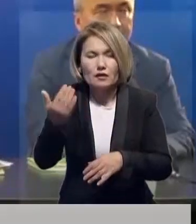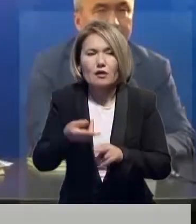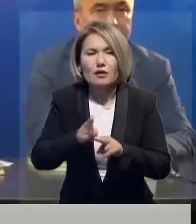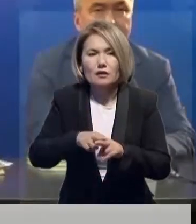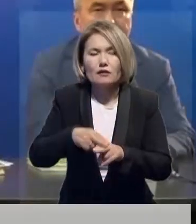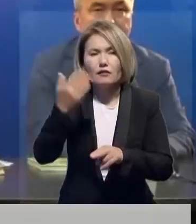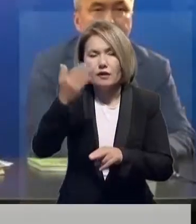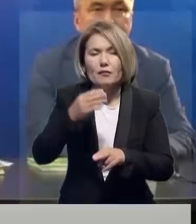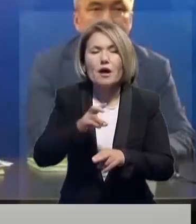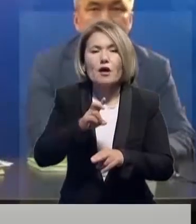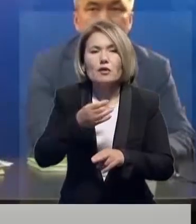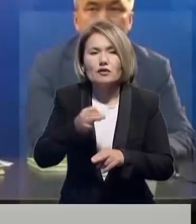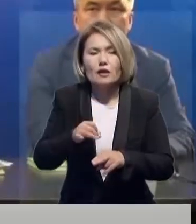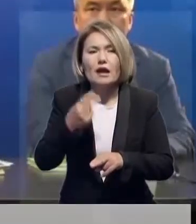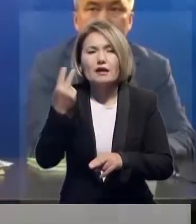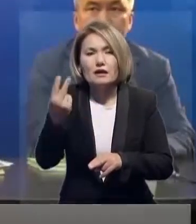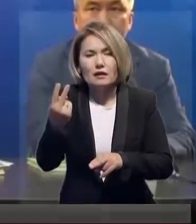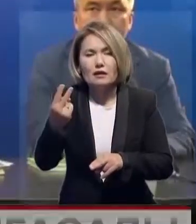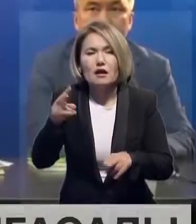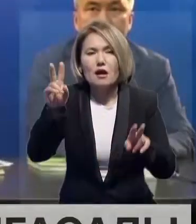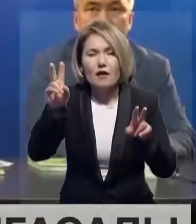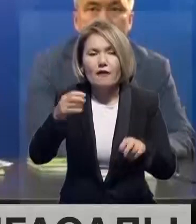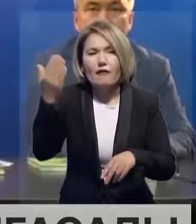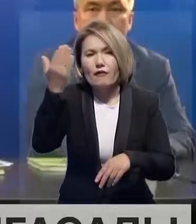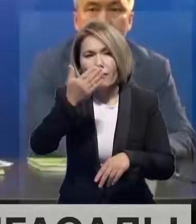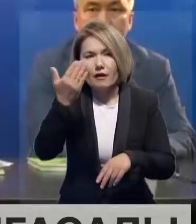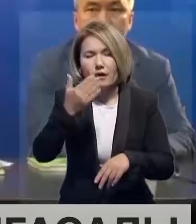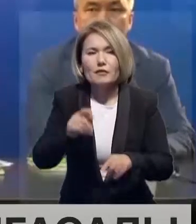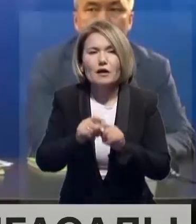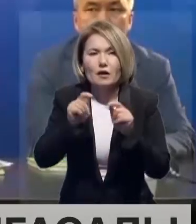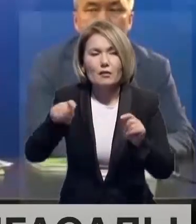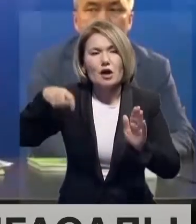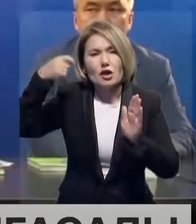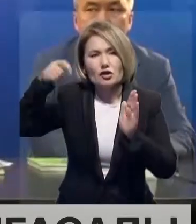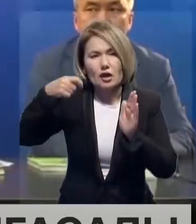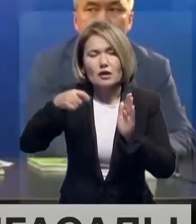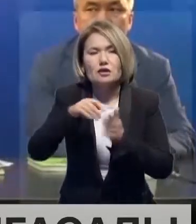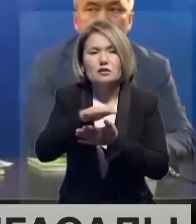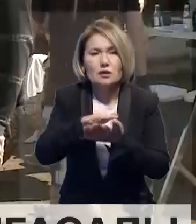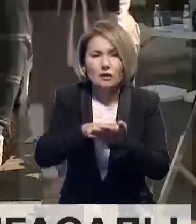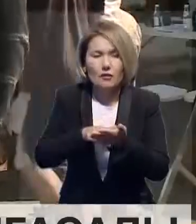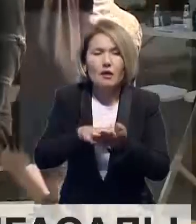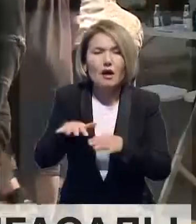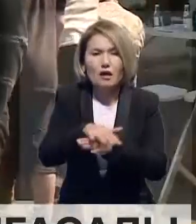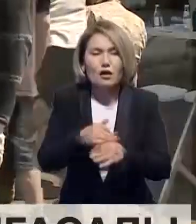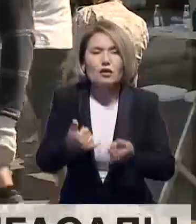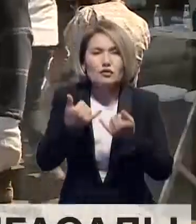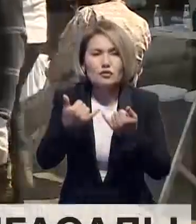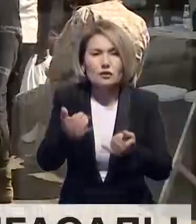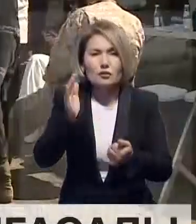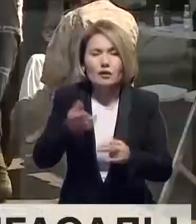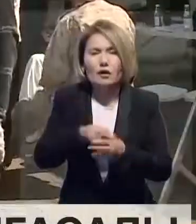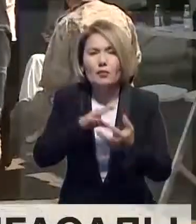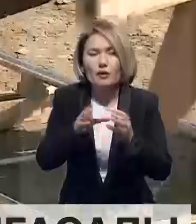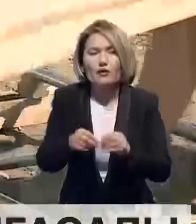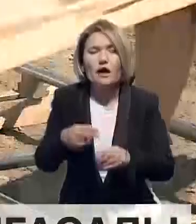жылы Бозторғай 2, яғни сол жалғасын көрерменге ұсынғалы отырмыз. Бозторғай